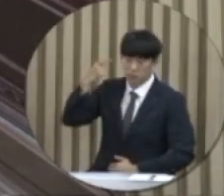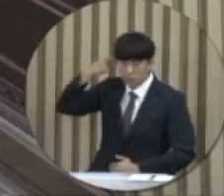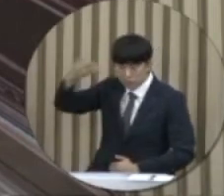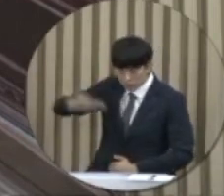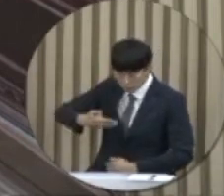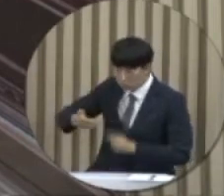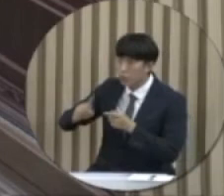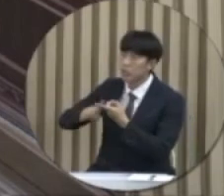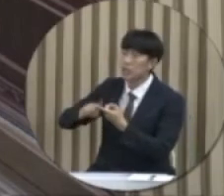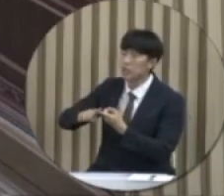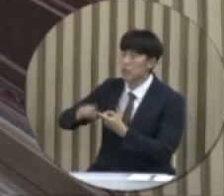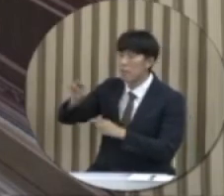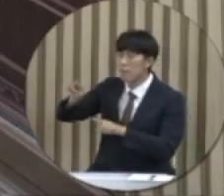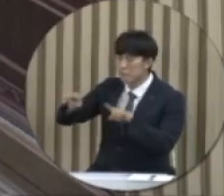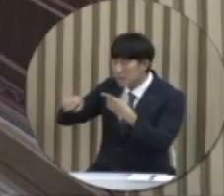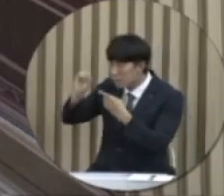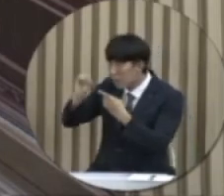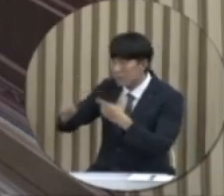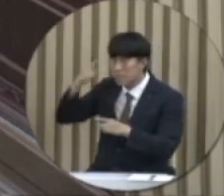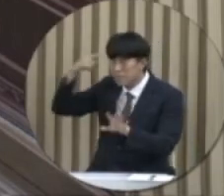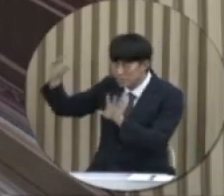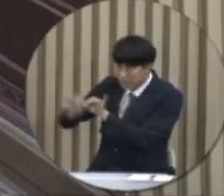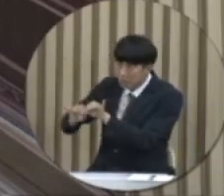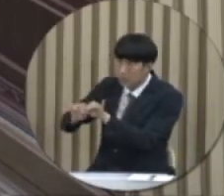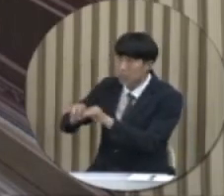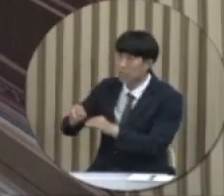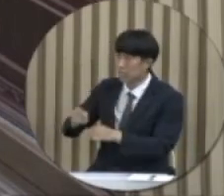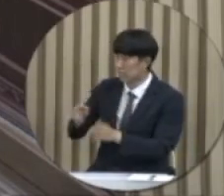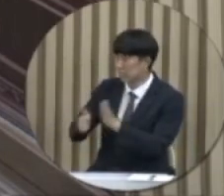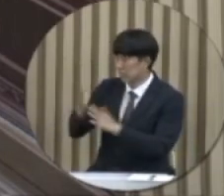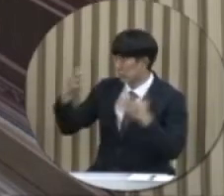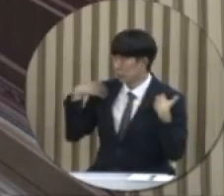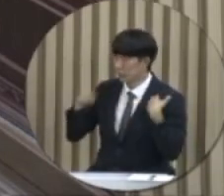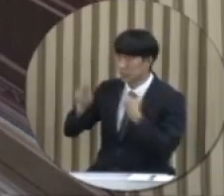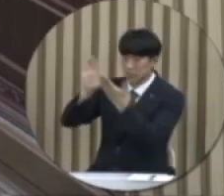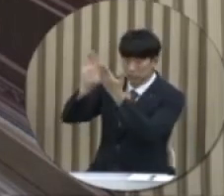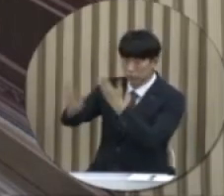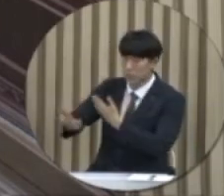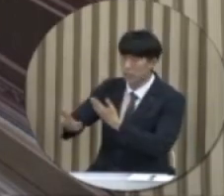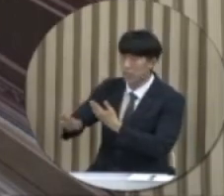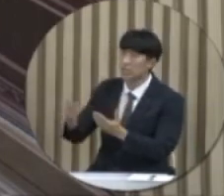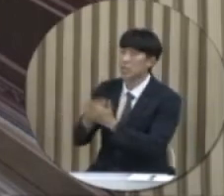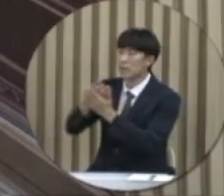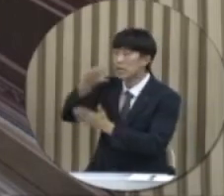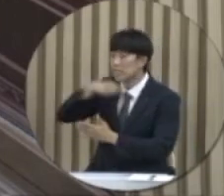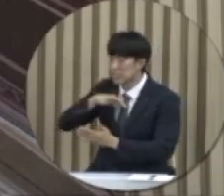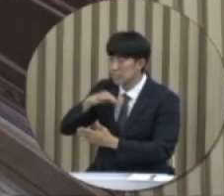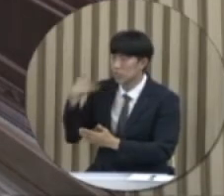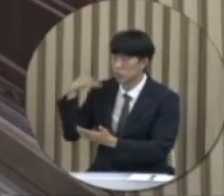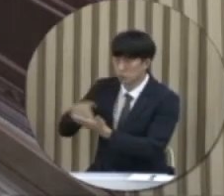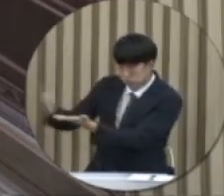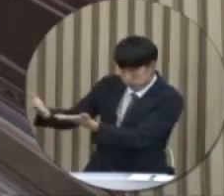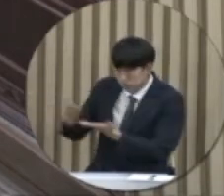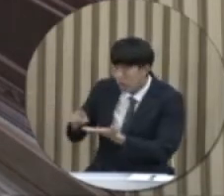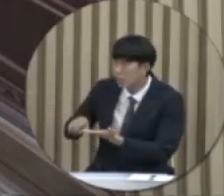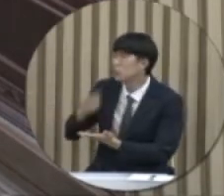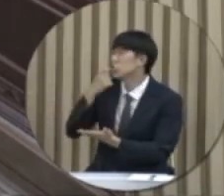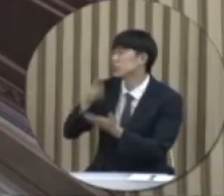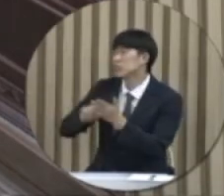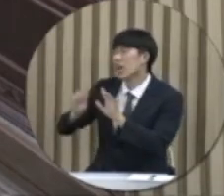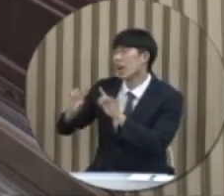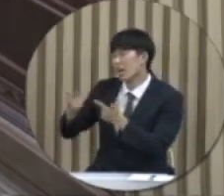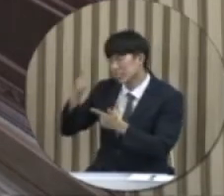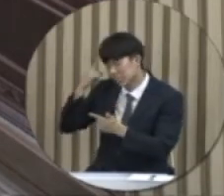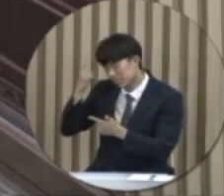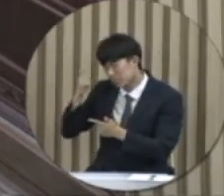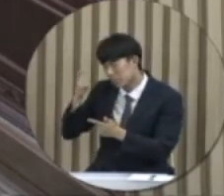거에도 100% 공감합니다. 시에서는 그 이후에 개발이익을 환수한다는 자체가 쉽지 않다는 걸 의회에서